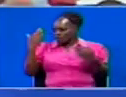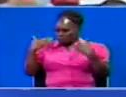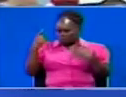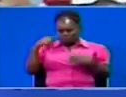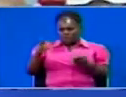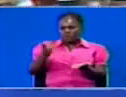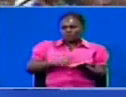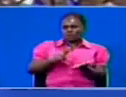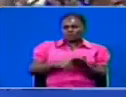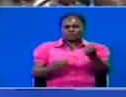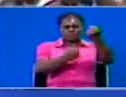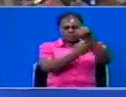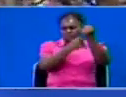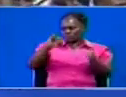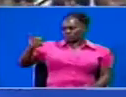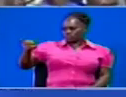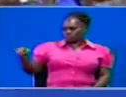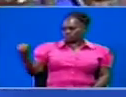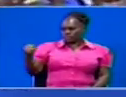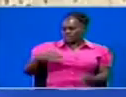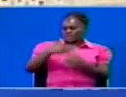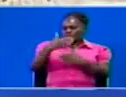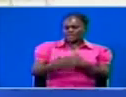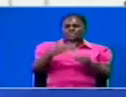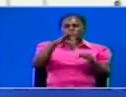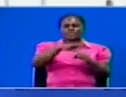na kukipigia debe chama cha Jubilee katika uchaguzi